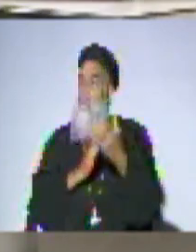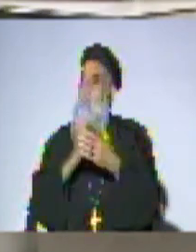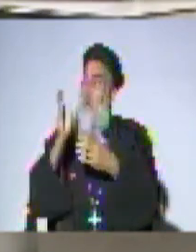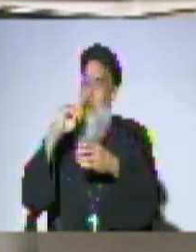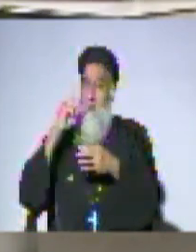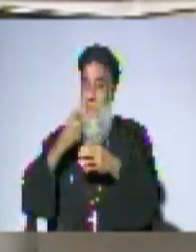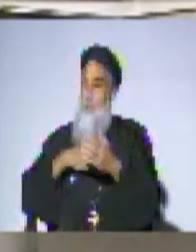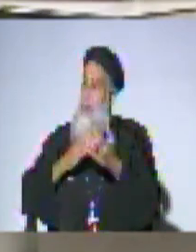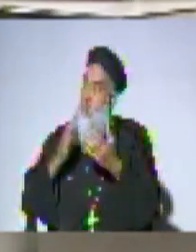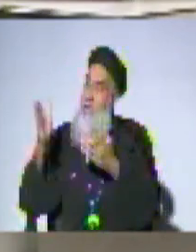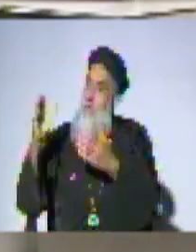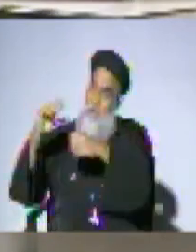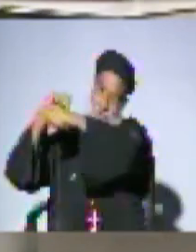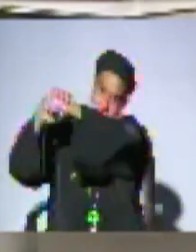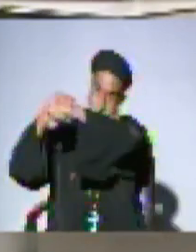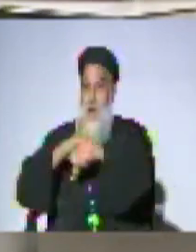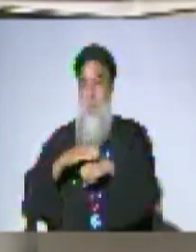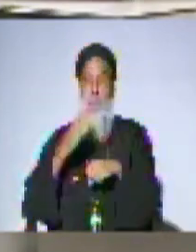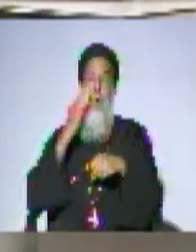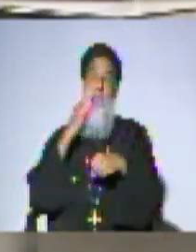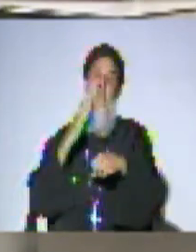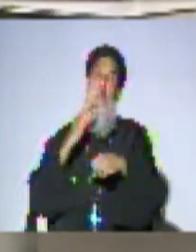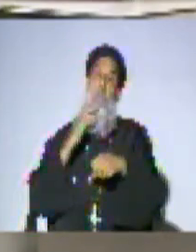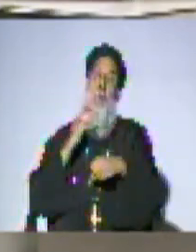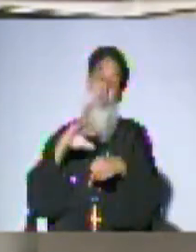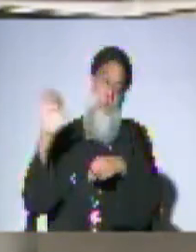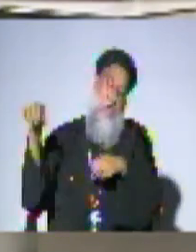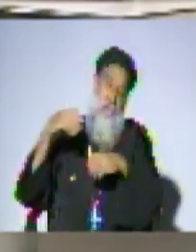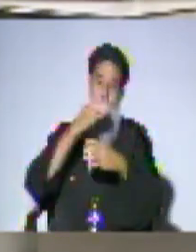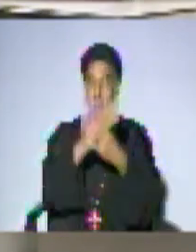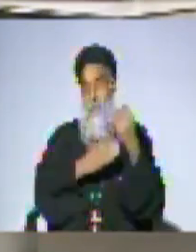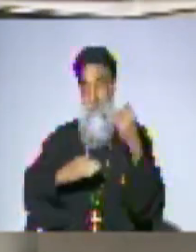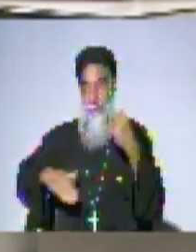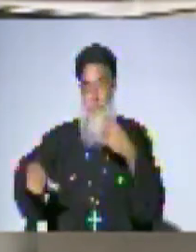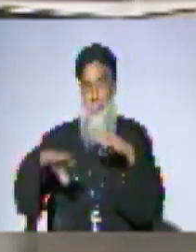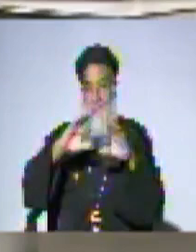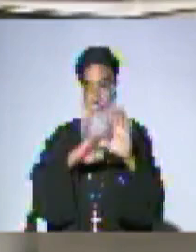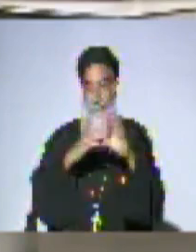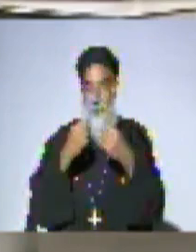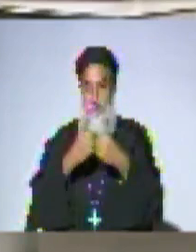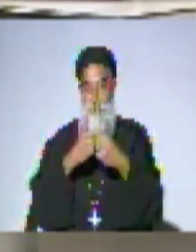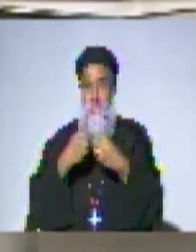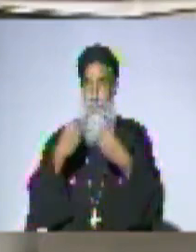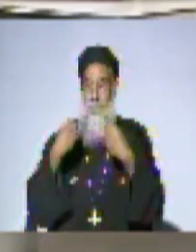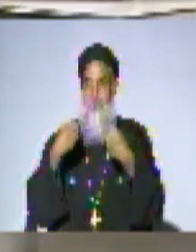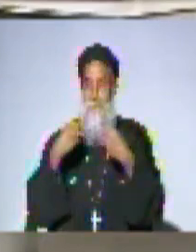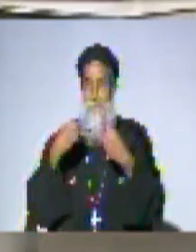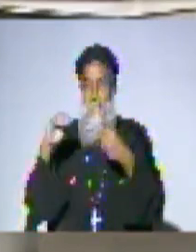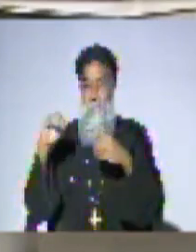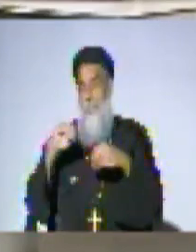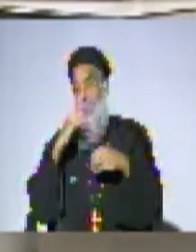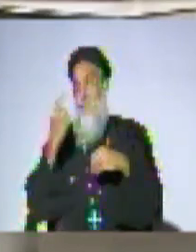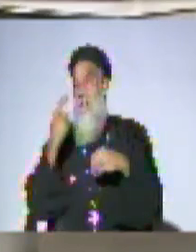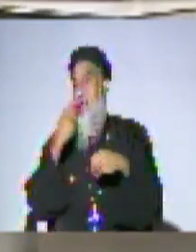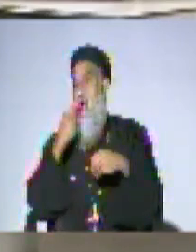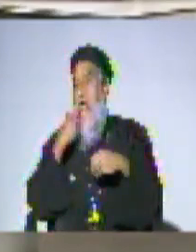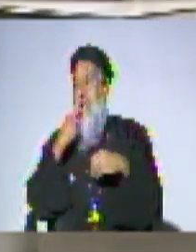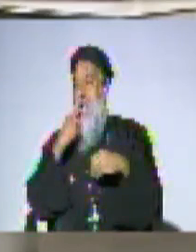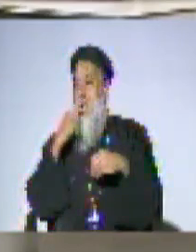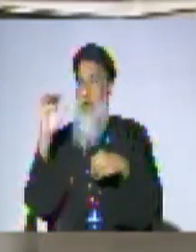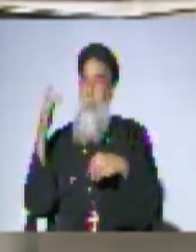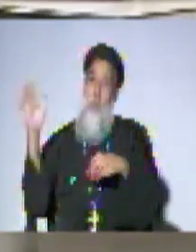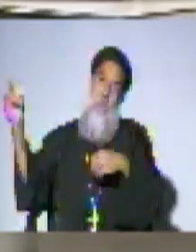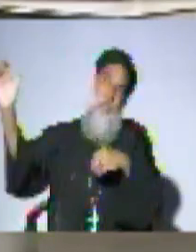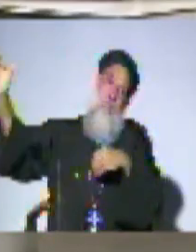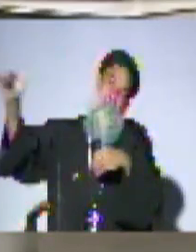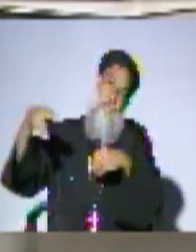نفسه راح تمام راح لوالده يجيبه يقعد مصر معاه؟ ليه هو استنى 14 سنه لحد ما اخواته جم او